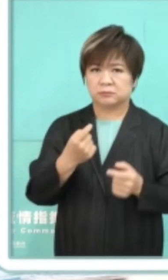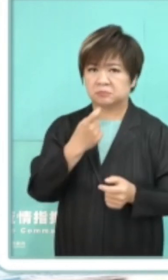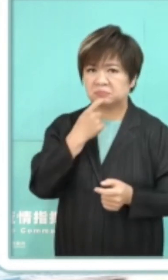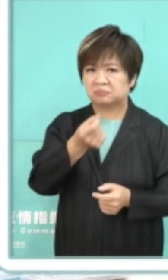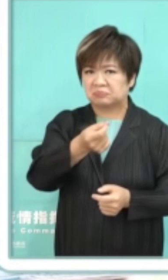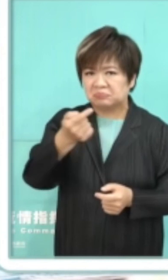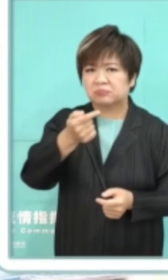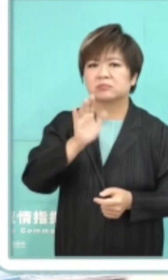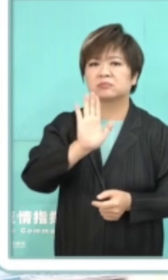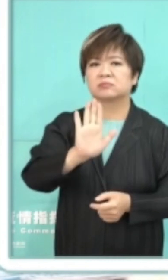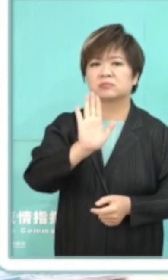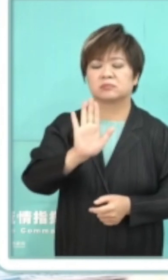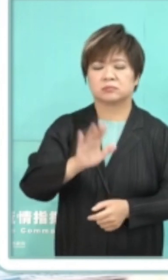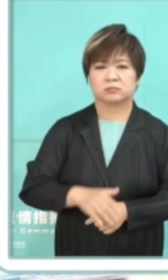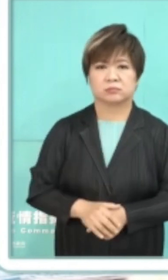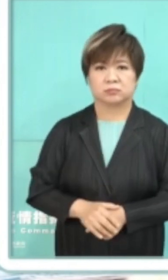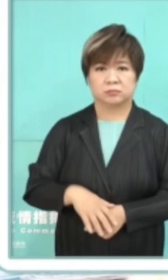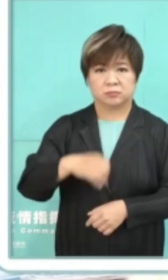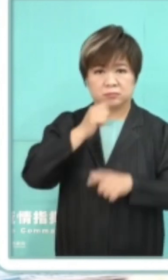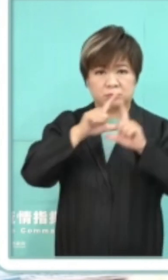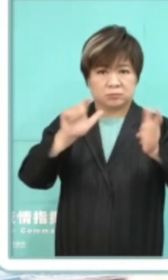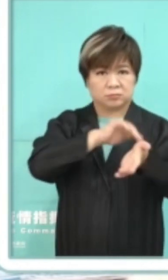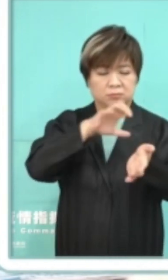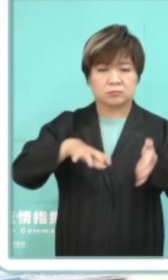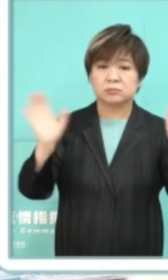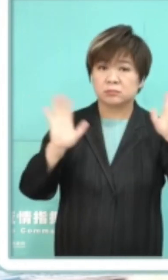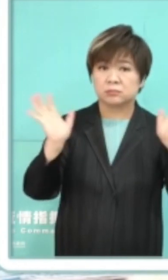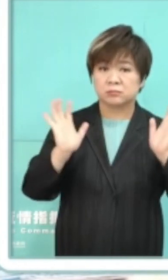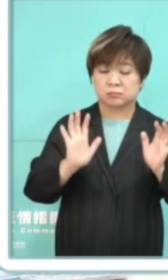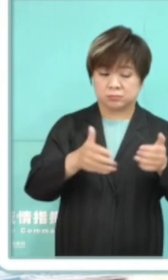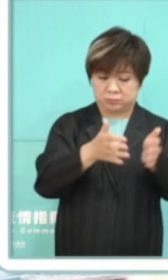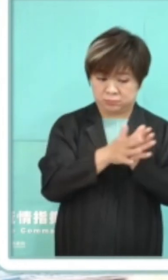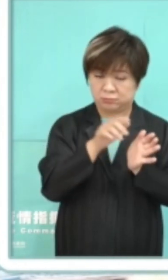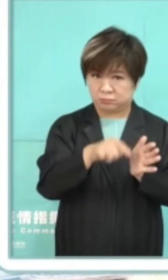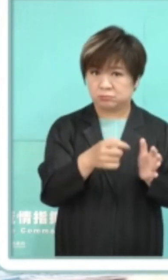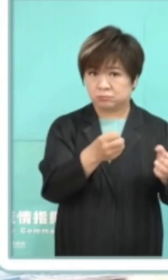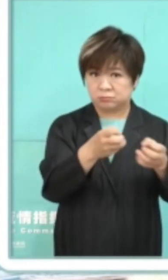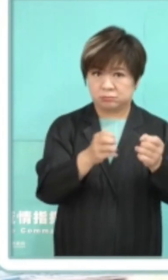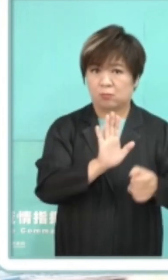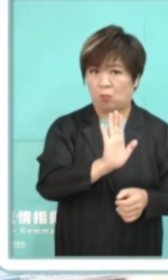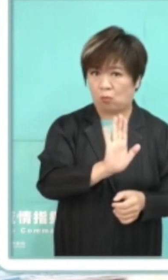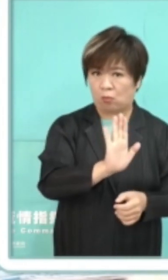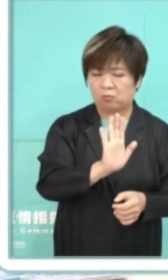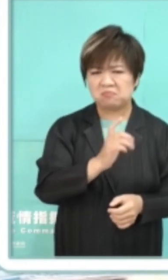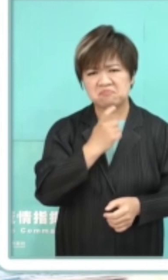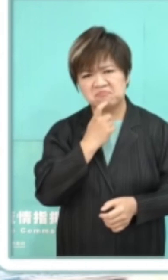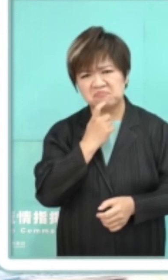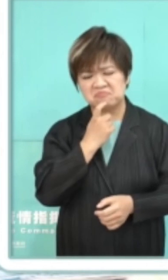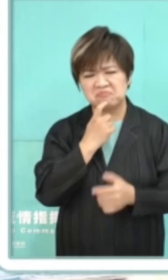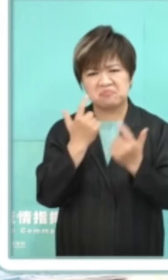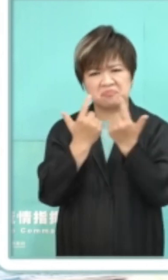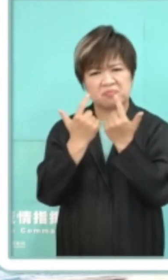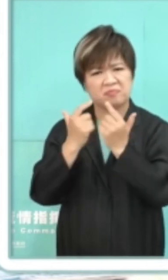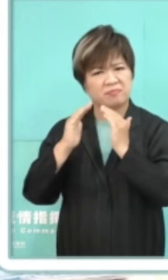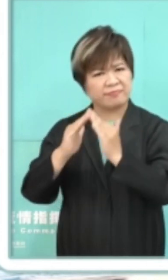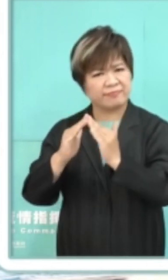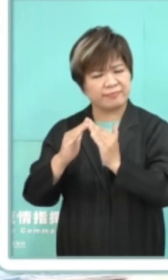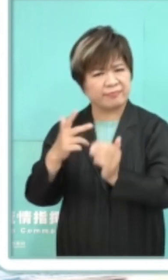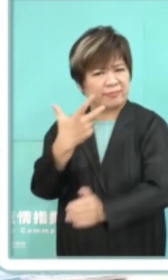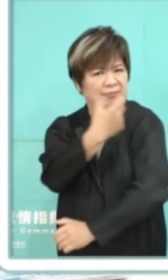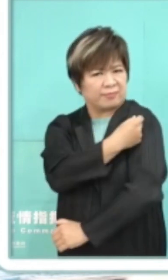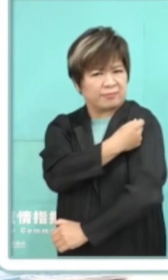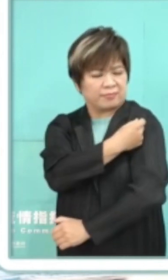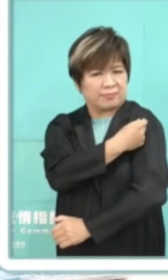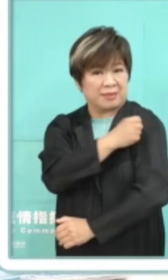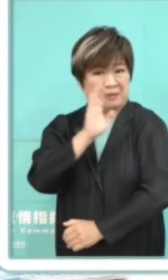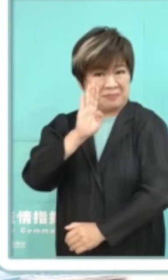明显的。那所以我们台大医院的小儿部这样也在小儿科也在讨论说，是不是我们在台北